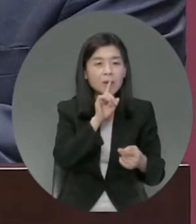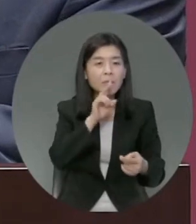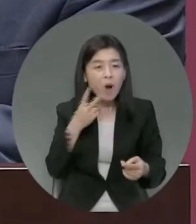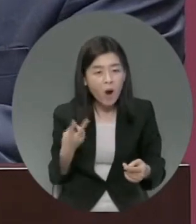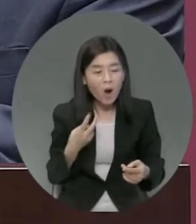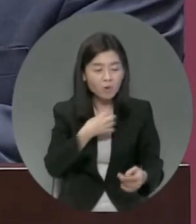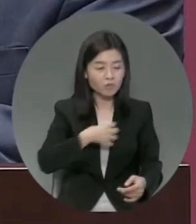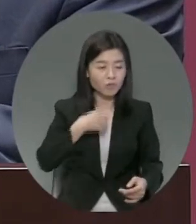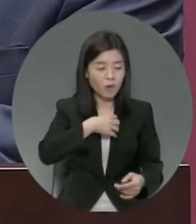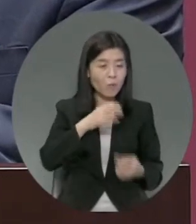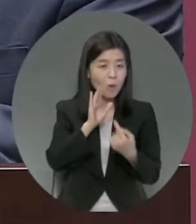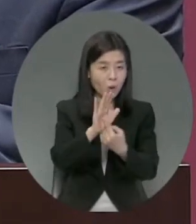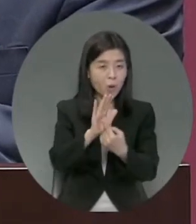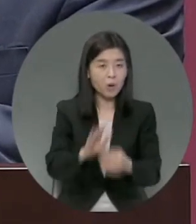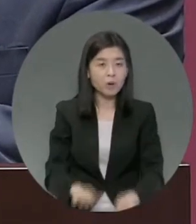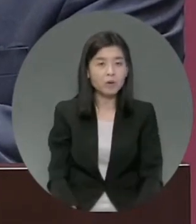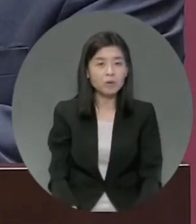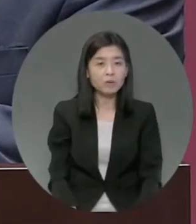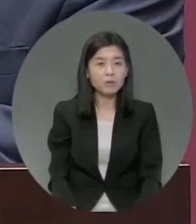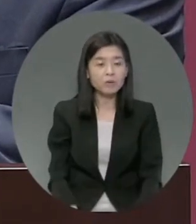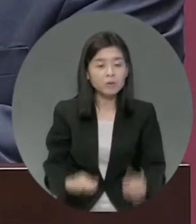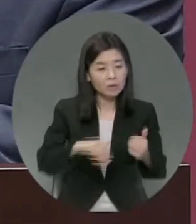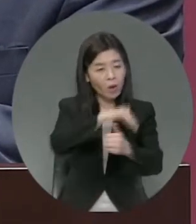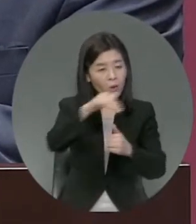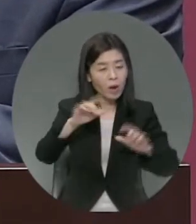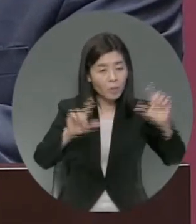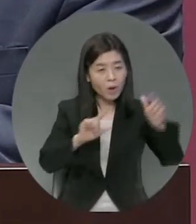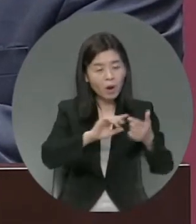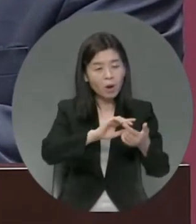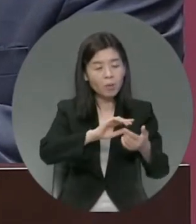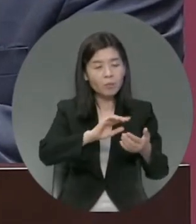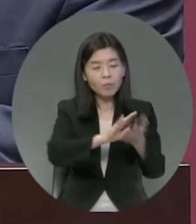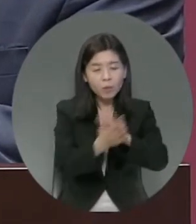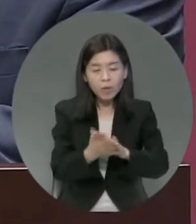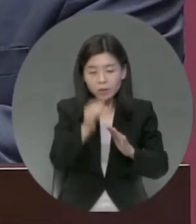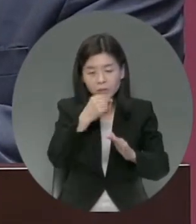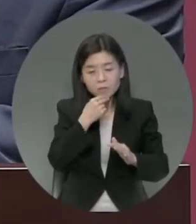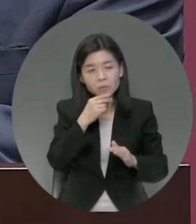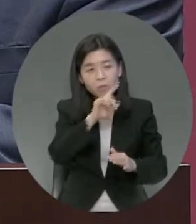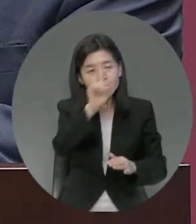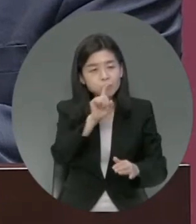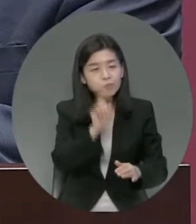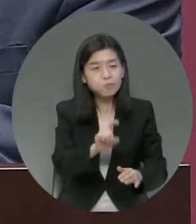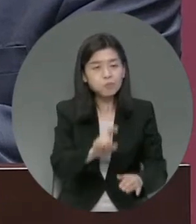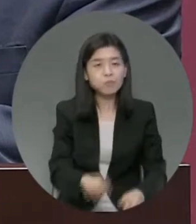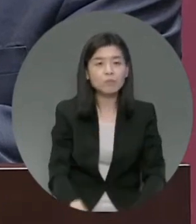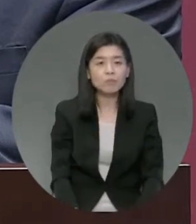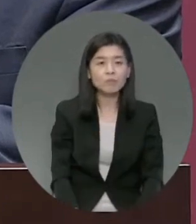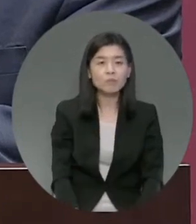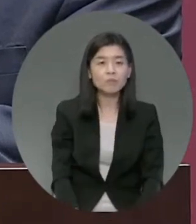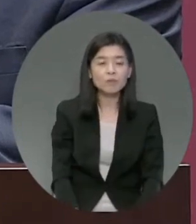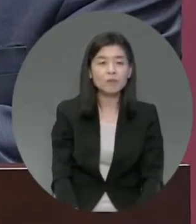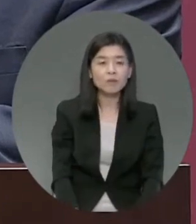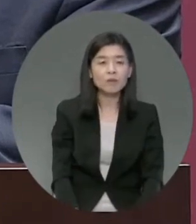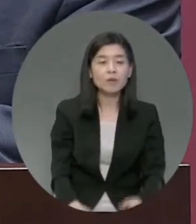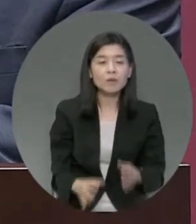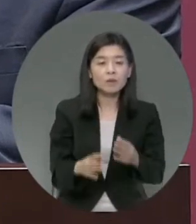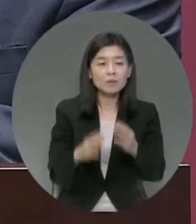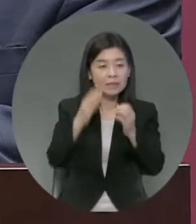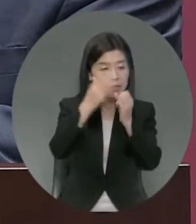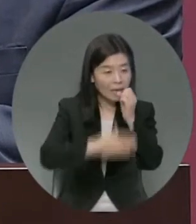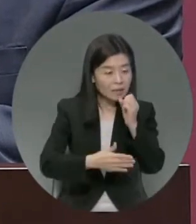변화가 있었는지 의아할 따름이다. 네, 이거 하고 이것뿐만이 아니라 다 읽어보세요. 예, 통일부가